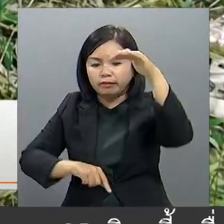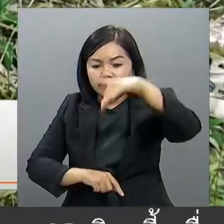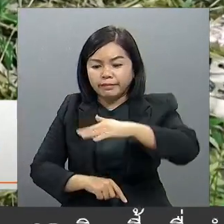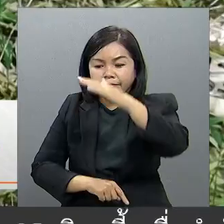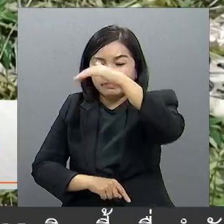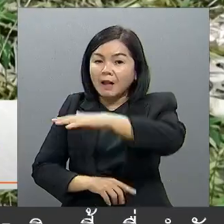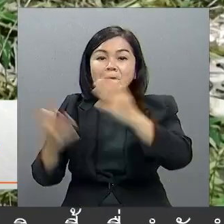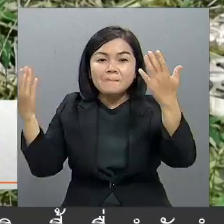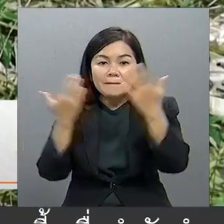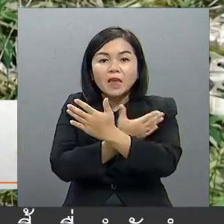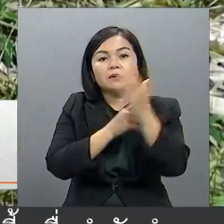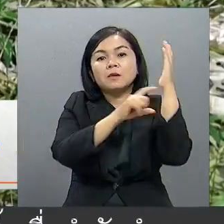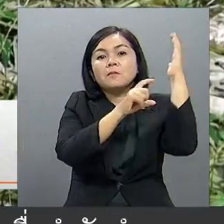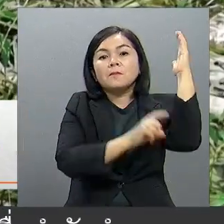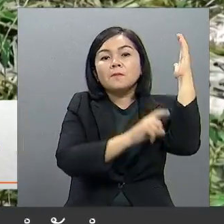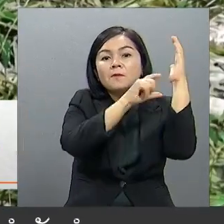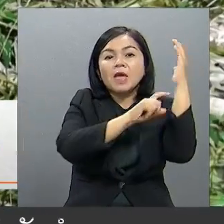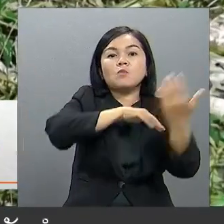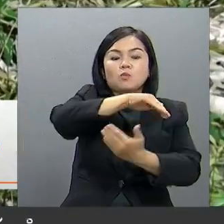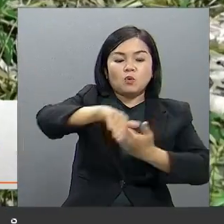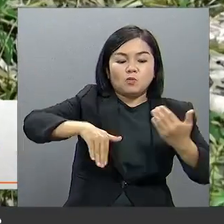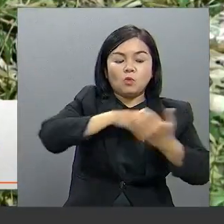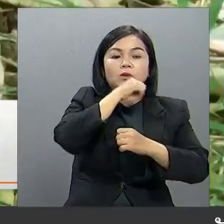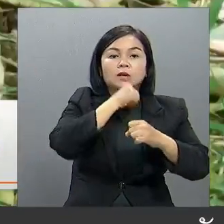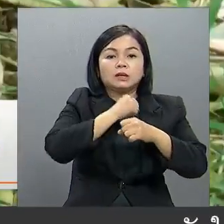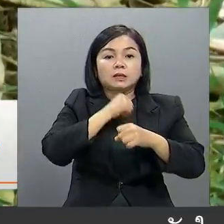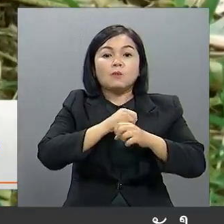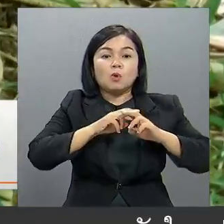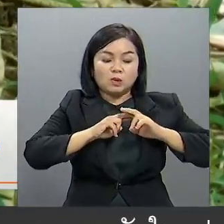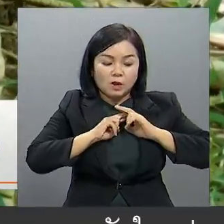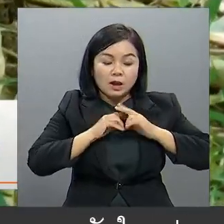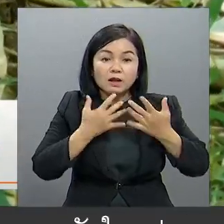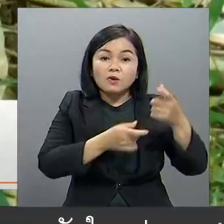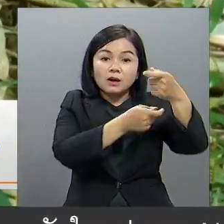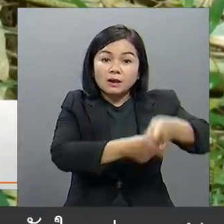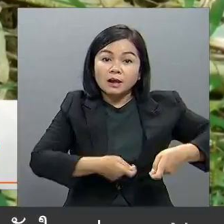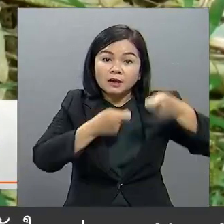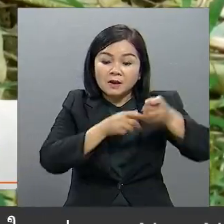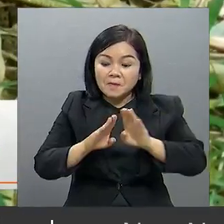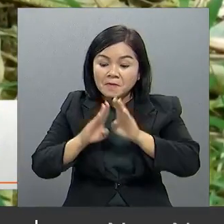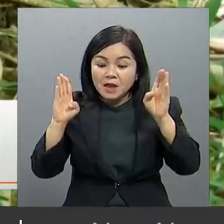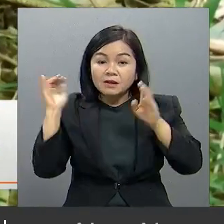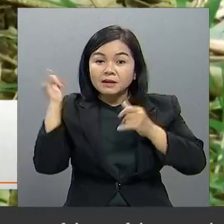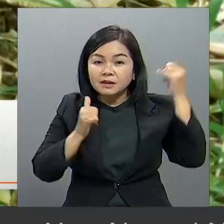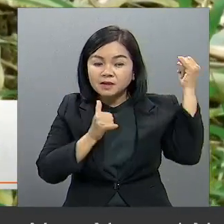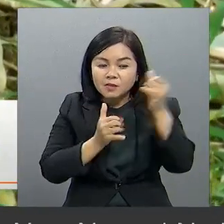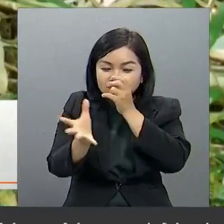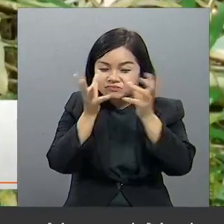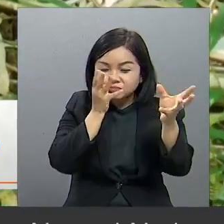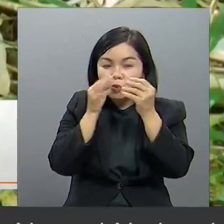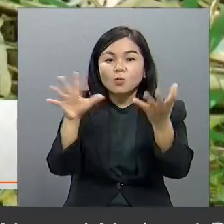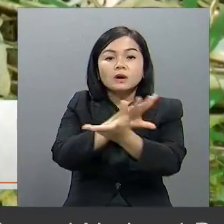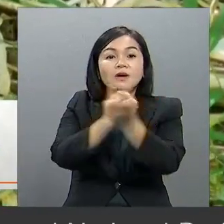ค่ะไม่เพีงแ่เปิดเพื่อทำธรกิจเท่านั้นแต่ยังเปิด ให้เป็สถาฐที่เรียงรวิธีชุมสน ให้กบนกทองเทีวกล